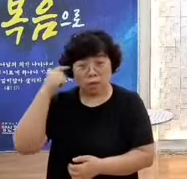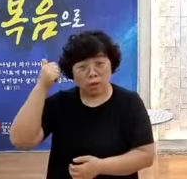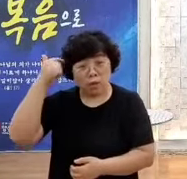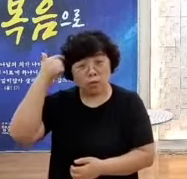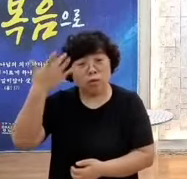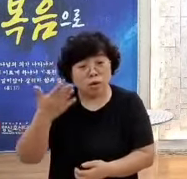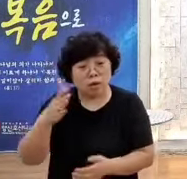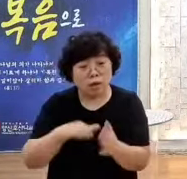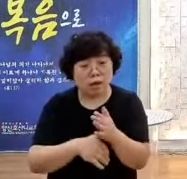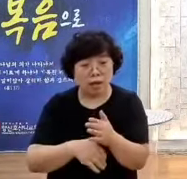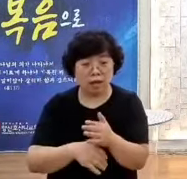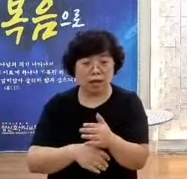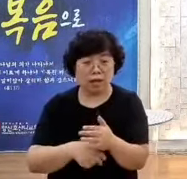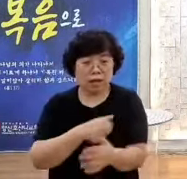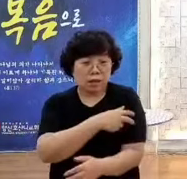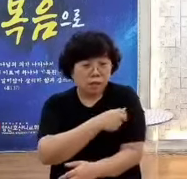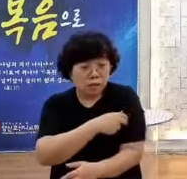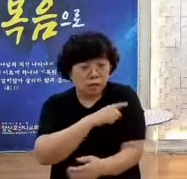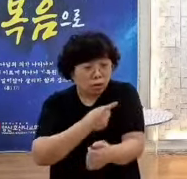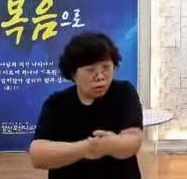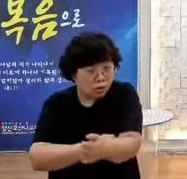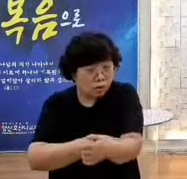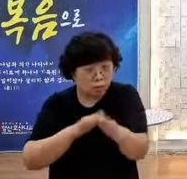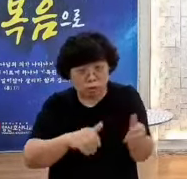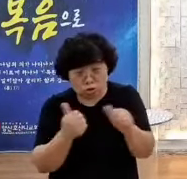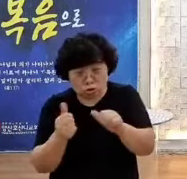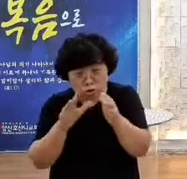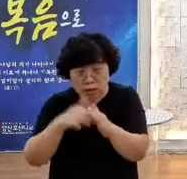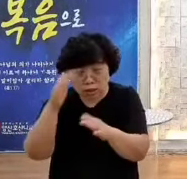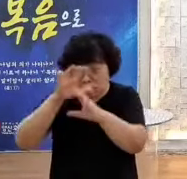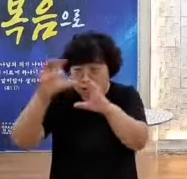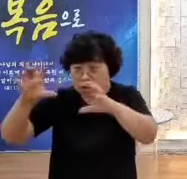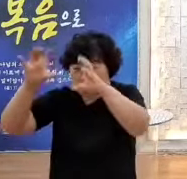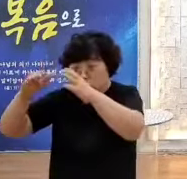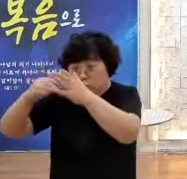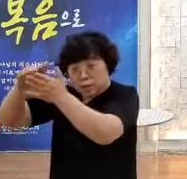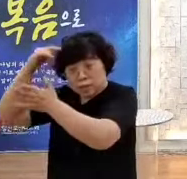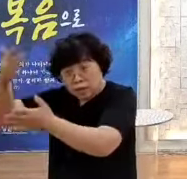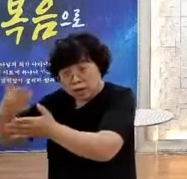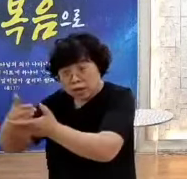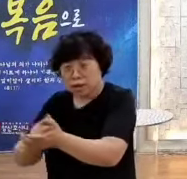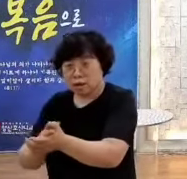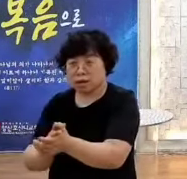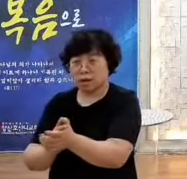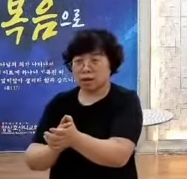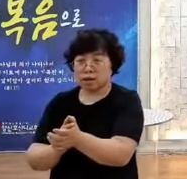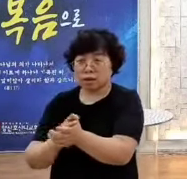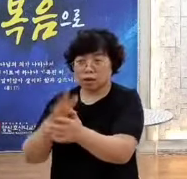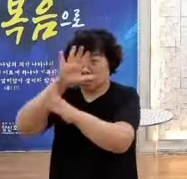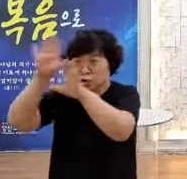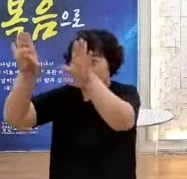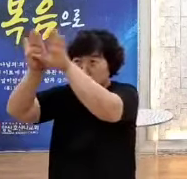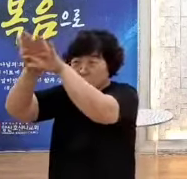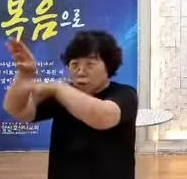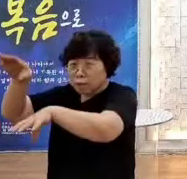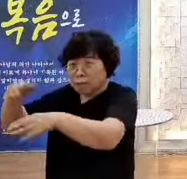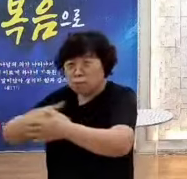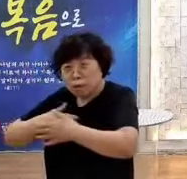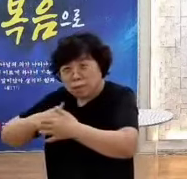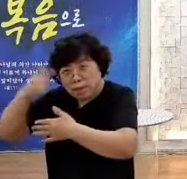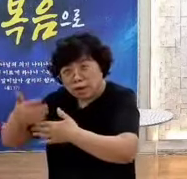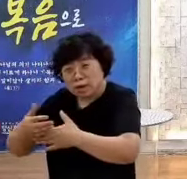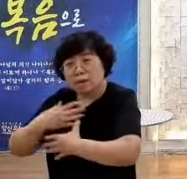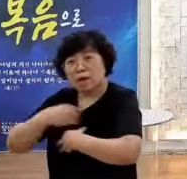권사님, 오늘 돌아가셔도 천국 가시겠습니까? 천국 문 앞에서 어떻겠습니까? 난 천국